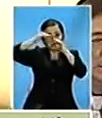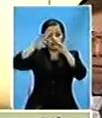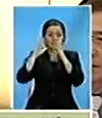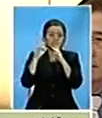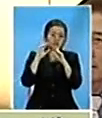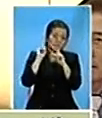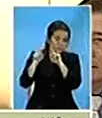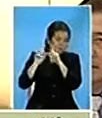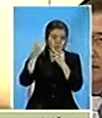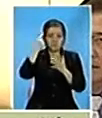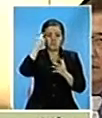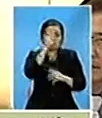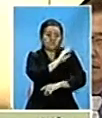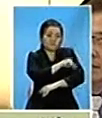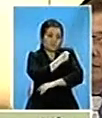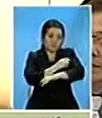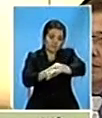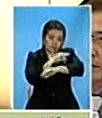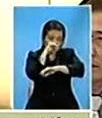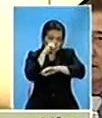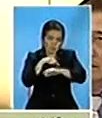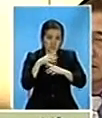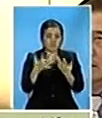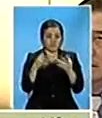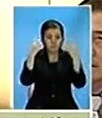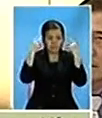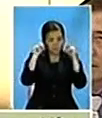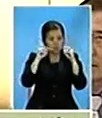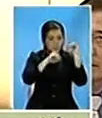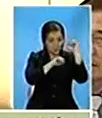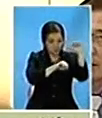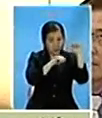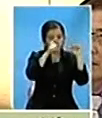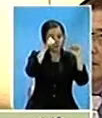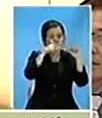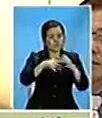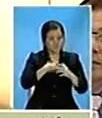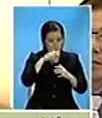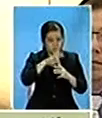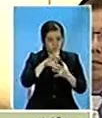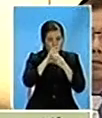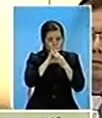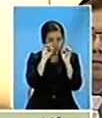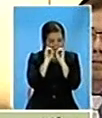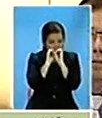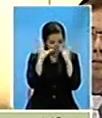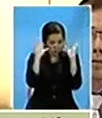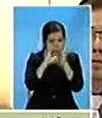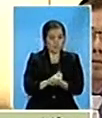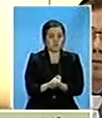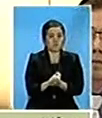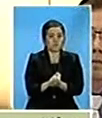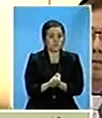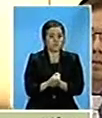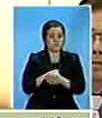านี่นะครับก็รัฐมนตรีก็ประกาศได้นะครับทีนี้เราก็เกรงว่าตรงนี้เพื่อให้มันชัดเจนนะครับว่ารัฐมนตรีก็คงจะไม่รู้เรื่องอะ